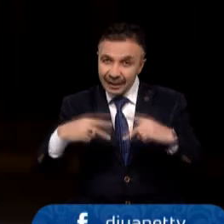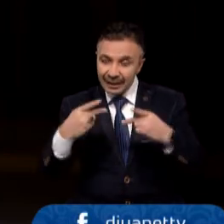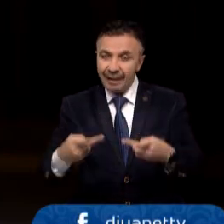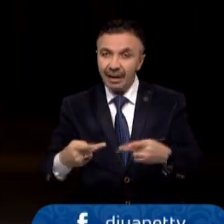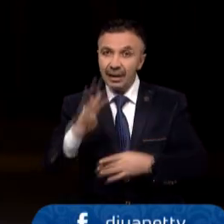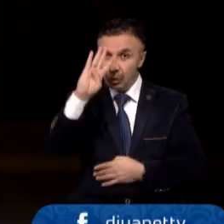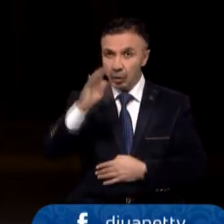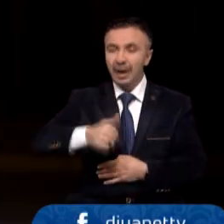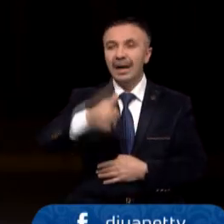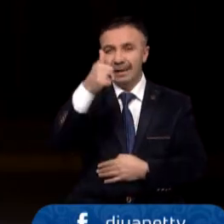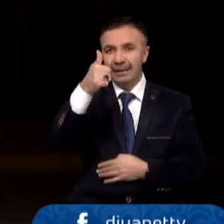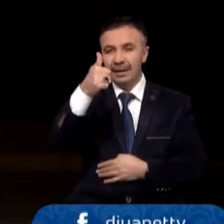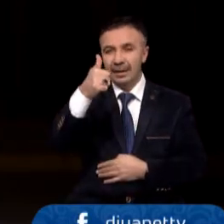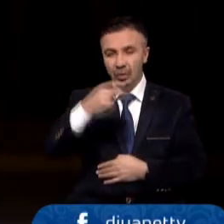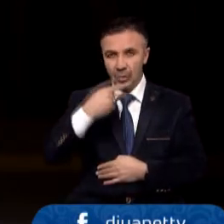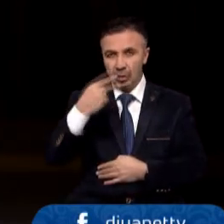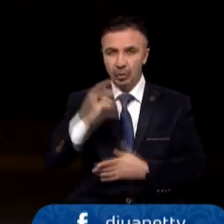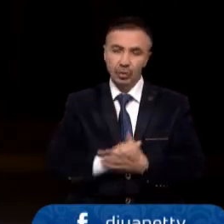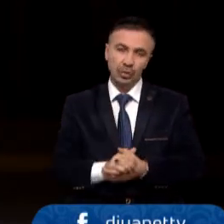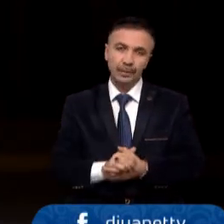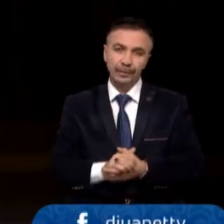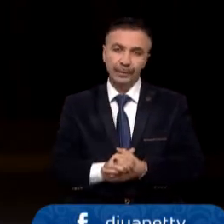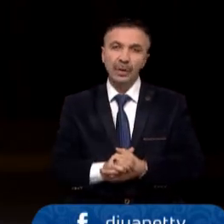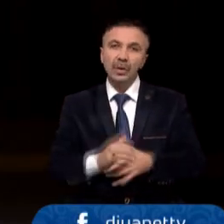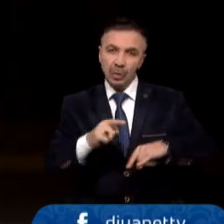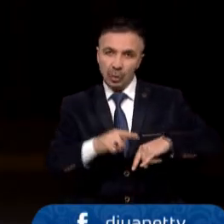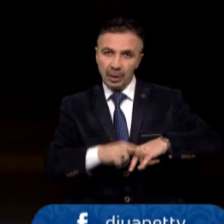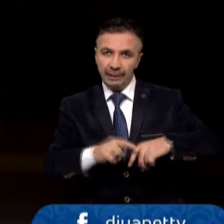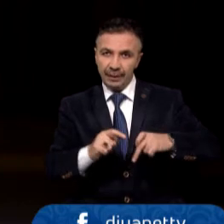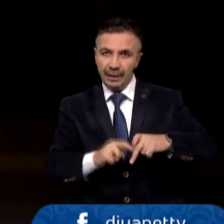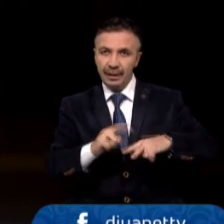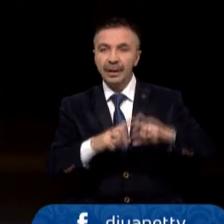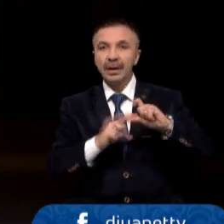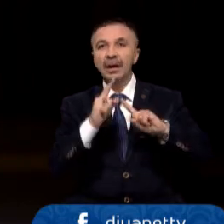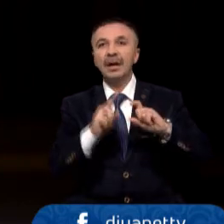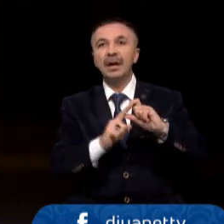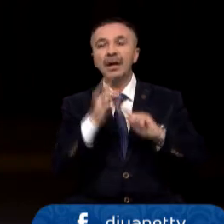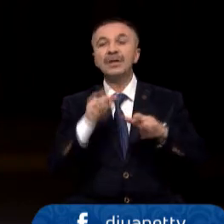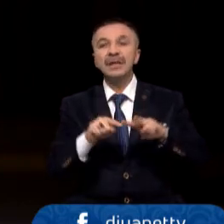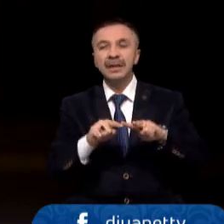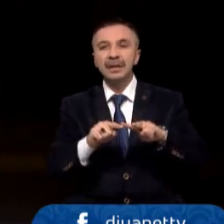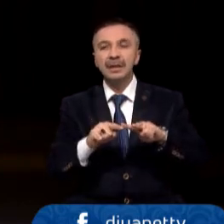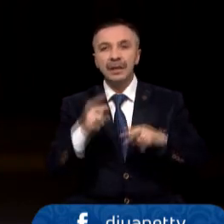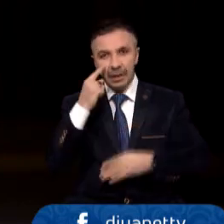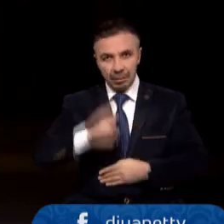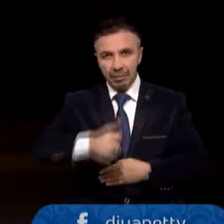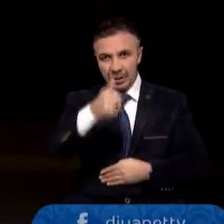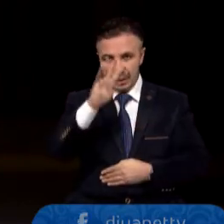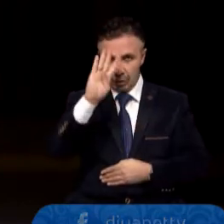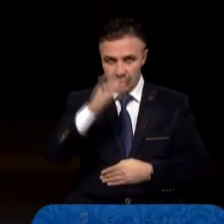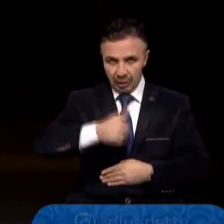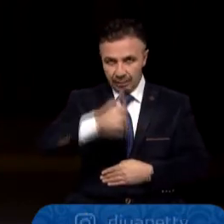halifeyi konuşuyoruz hulefa-i raşidin efendilerimizi konuşuyoruz Raşit halifeleri